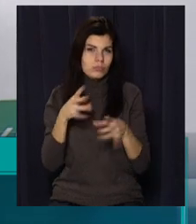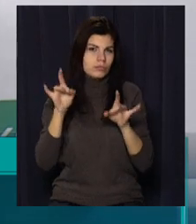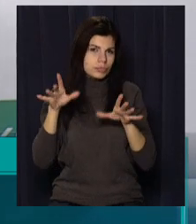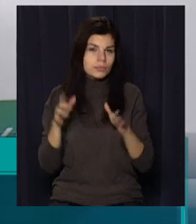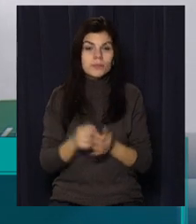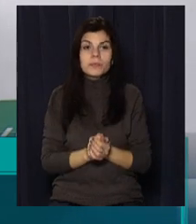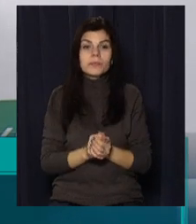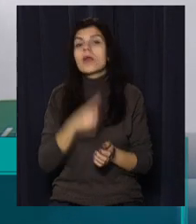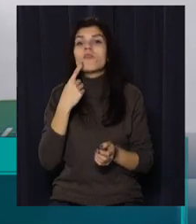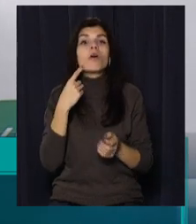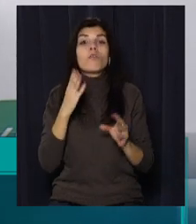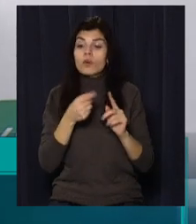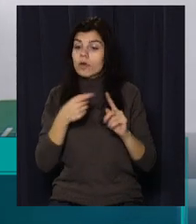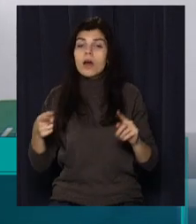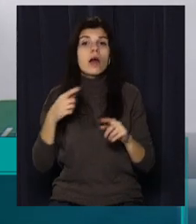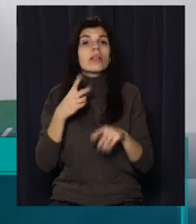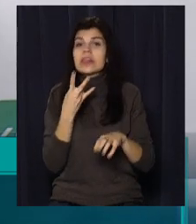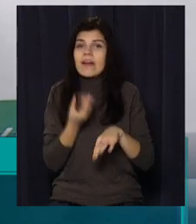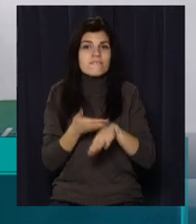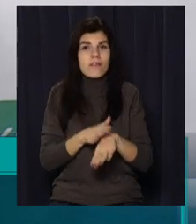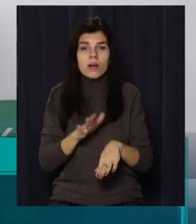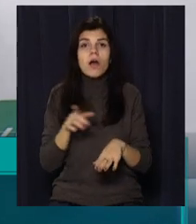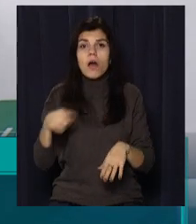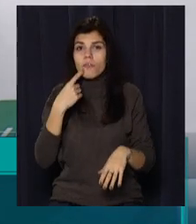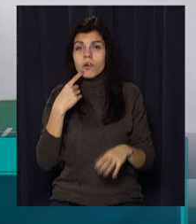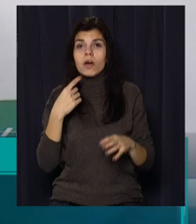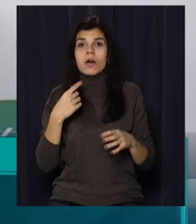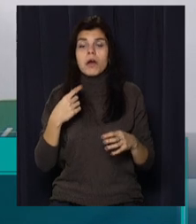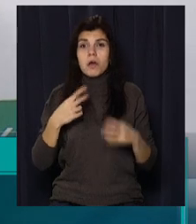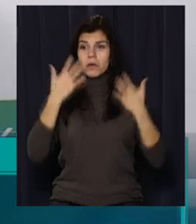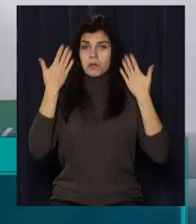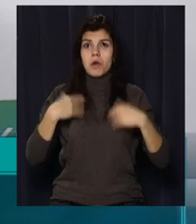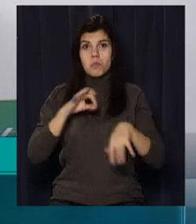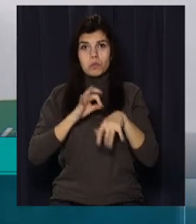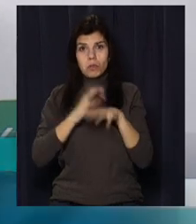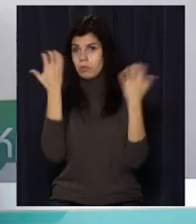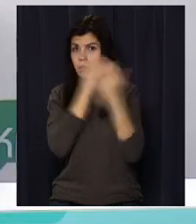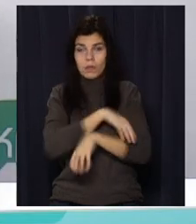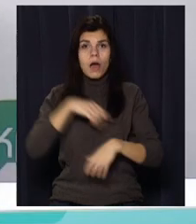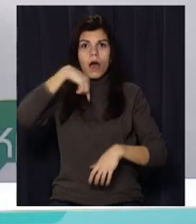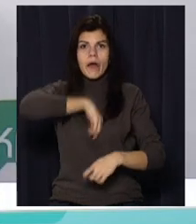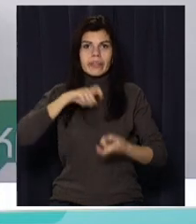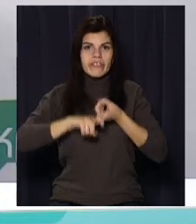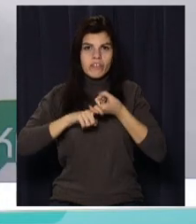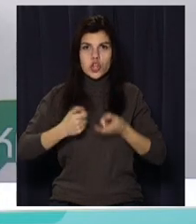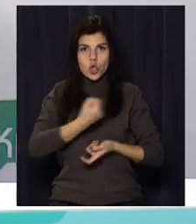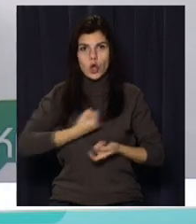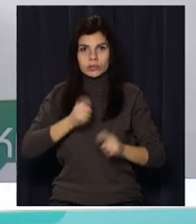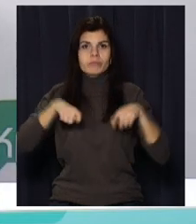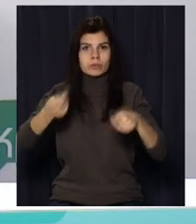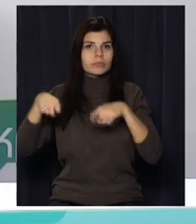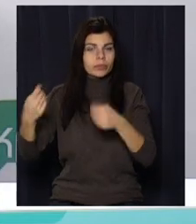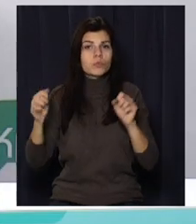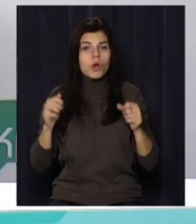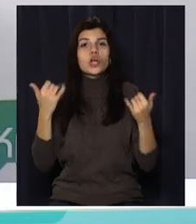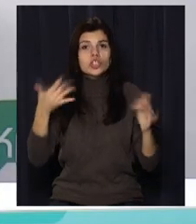Хворі безсимптомними формами можуть легко розповсюджувати інфекцію. Вчена спільнота вивчає цей вірус, у нас